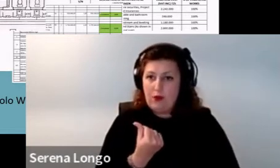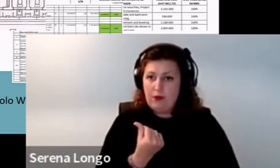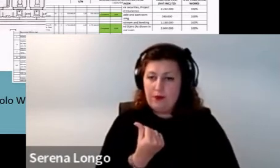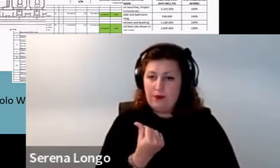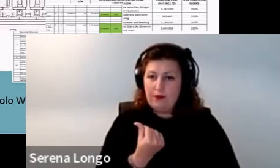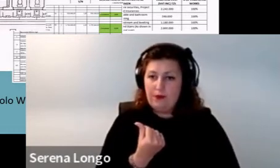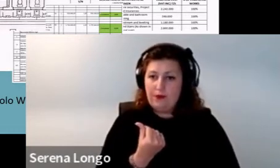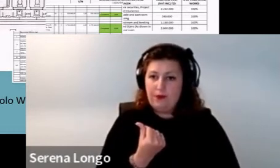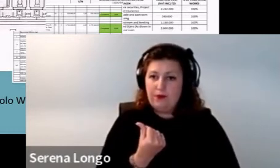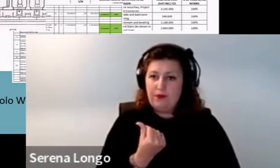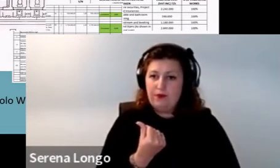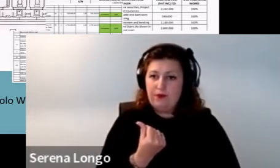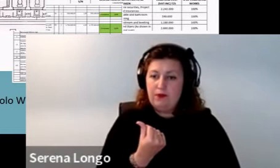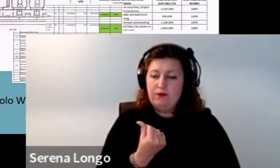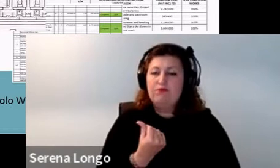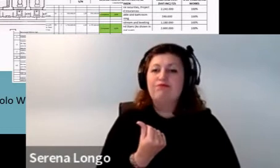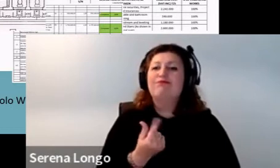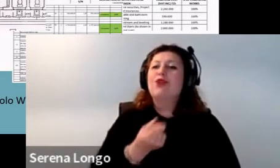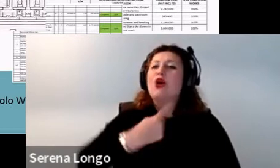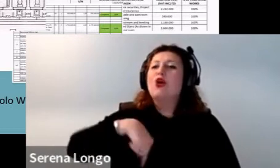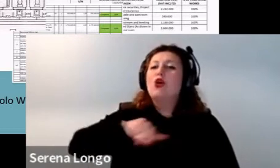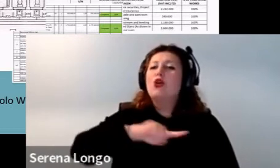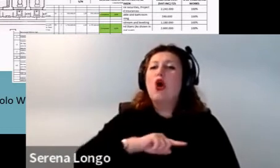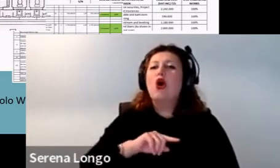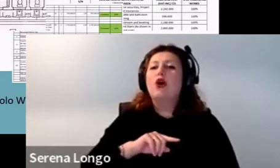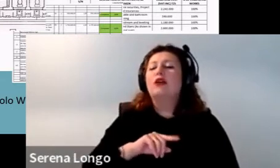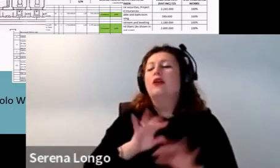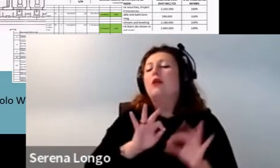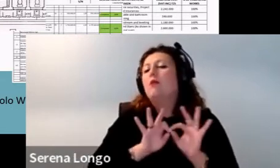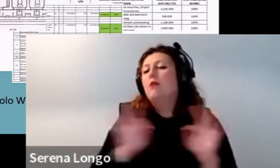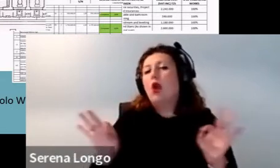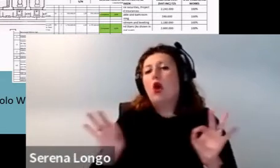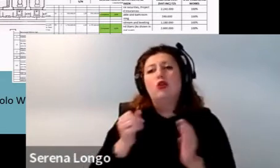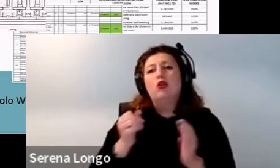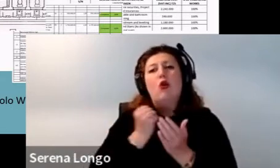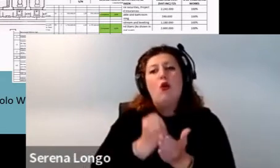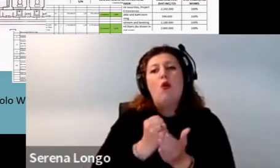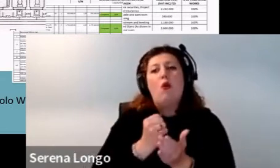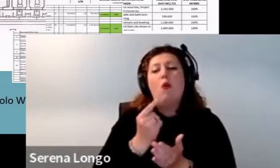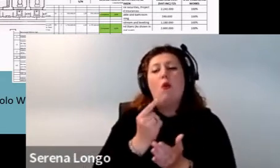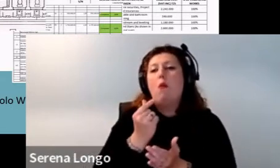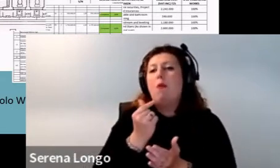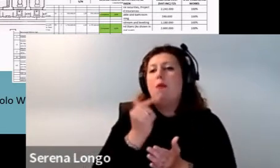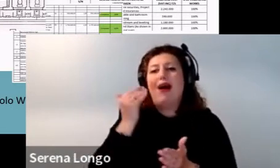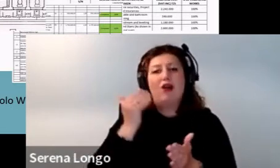budget. Cioè, noi avevamo dei budget ben precisi